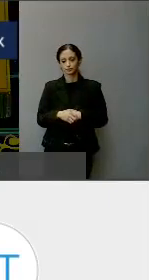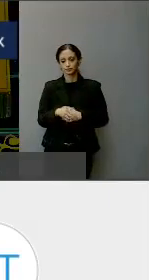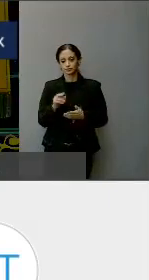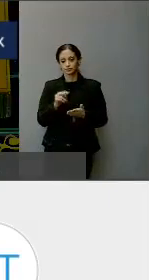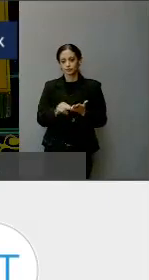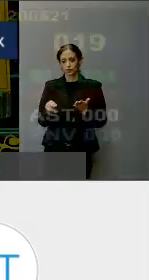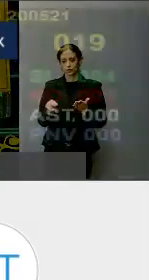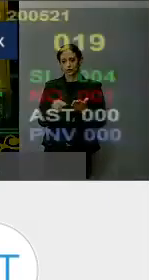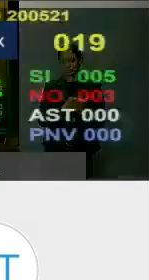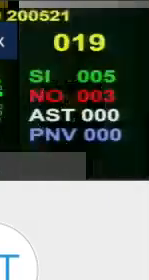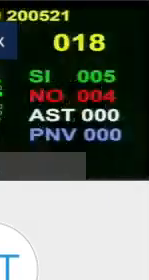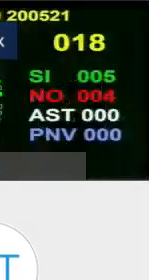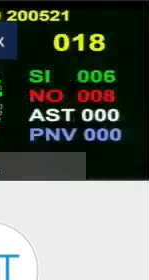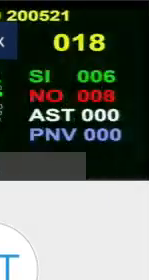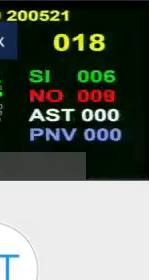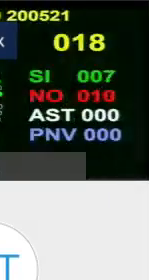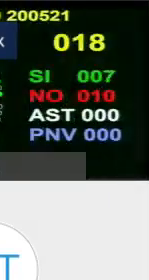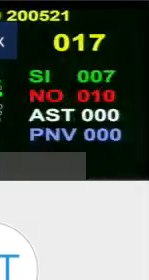vota